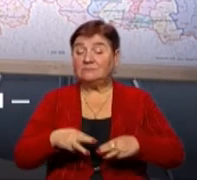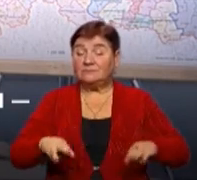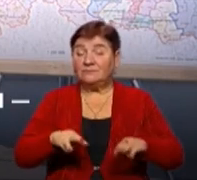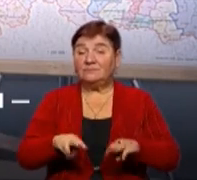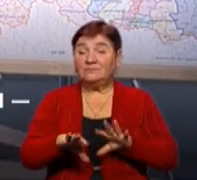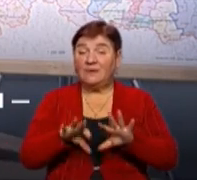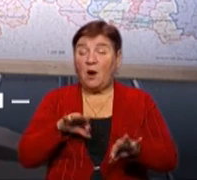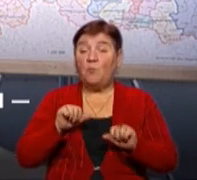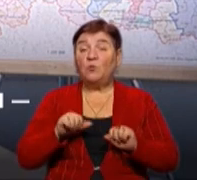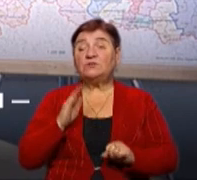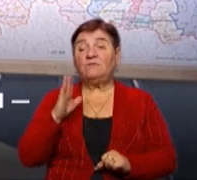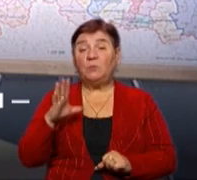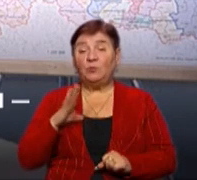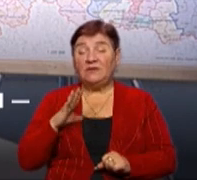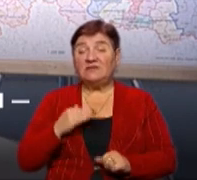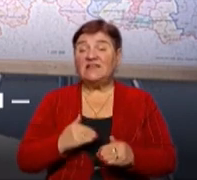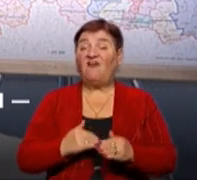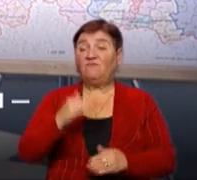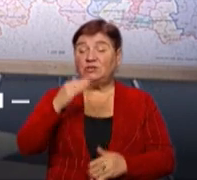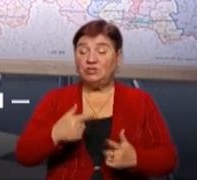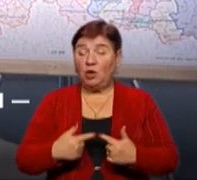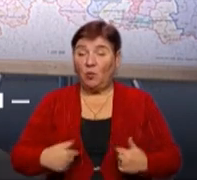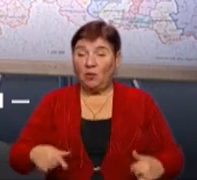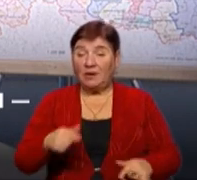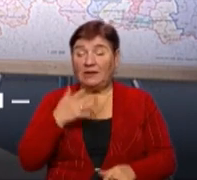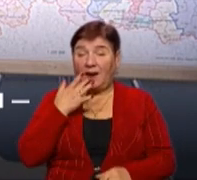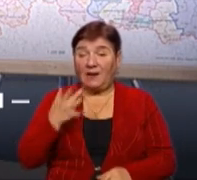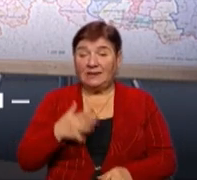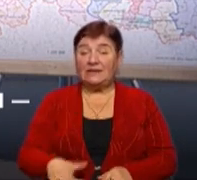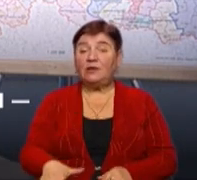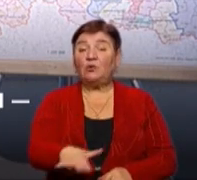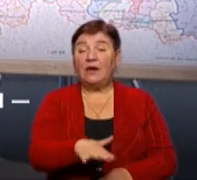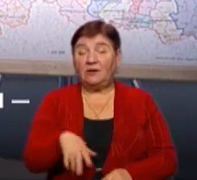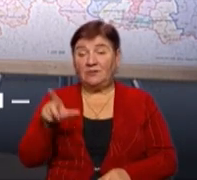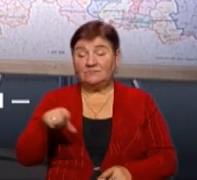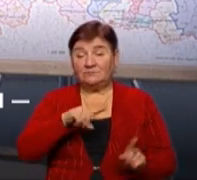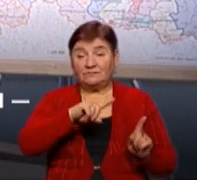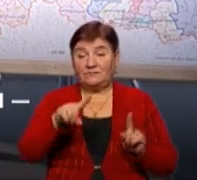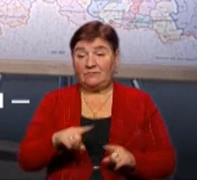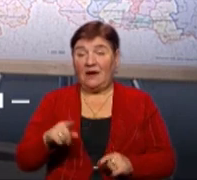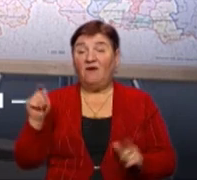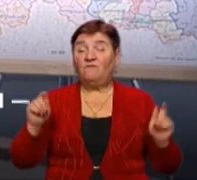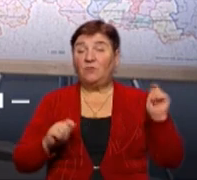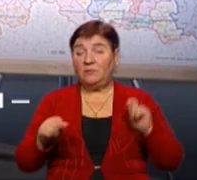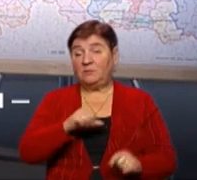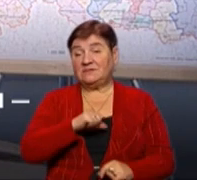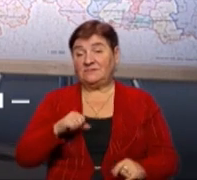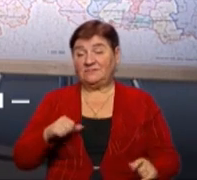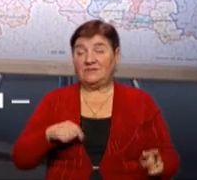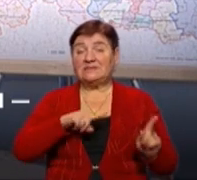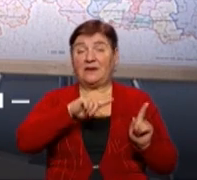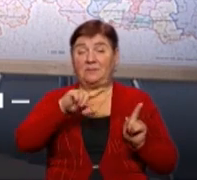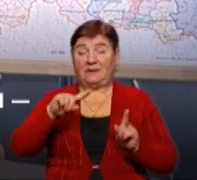після цього може відбутися оцей вищий орган ради територіальних громад Закарпаття, це форум місцевого